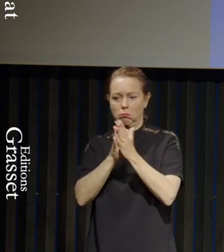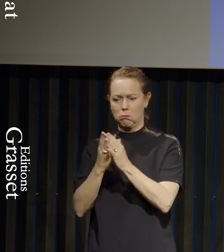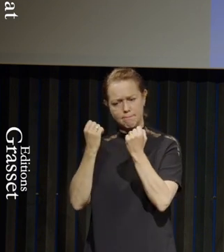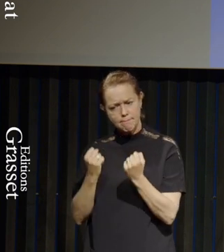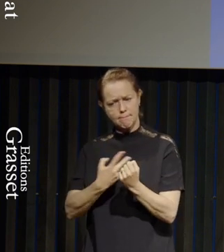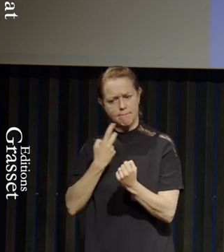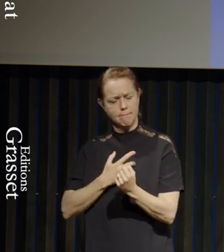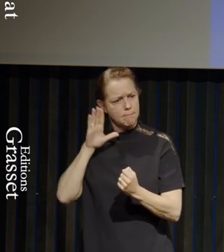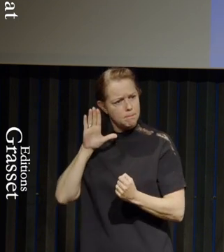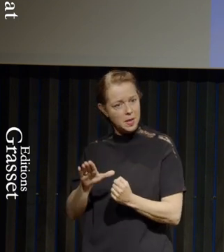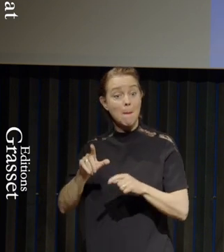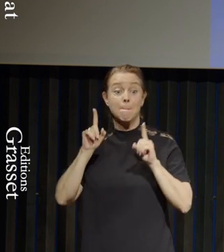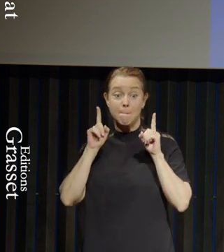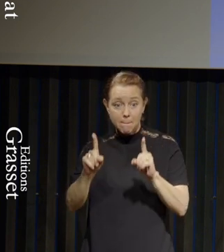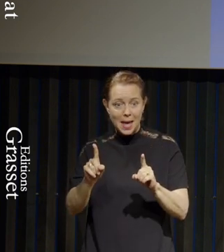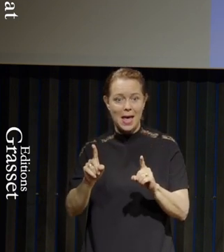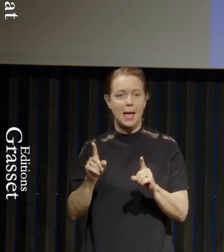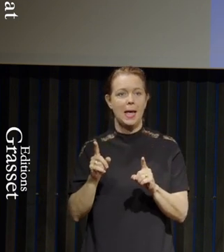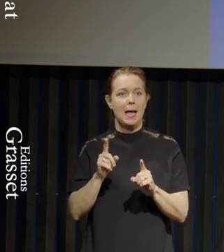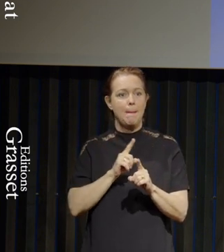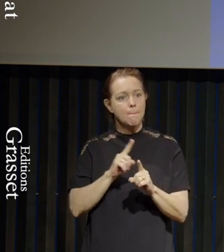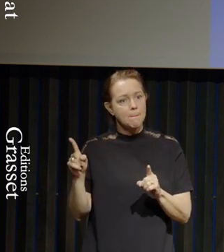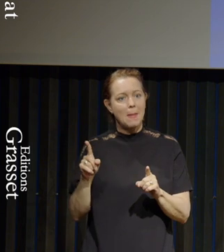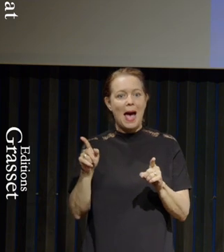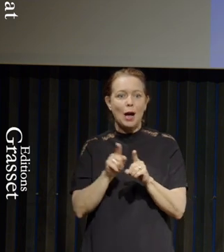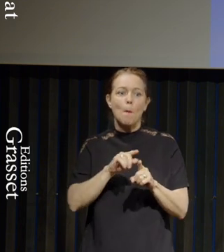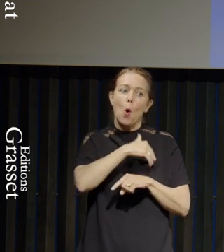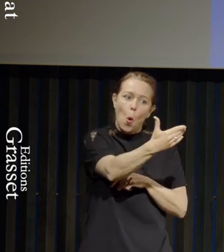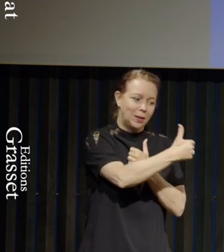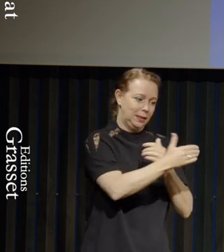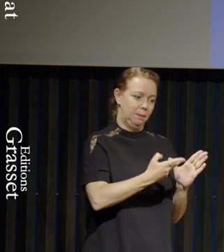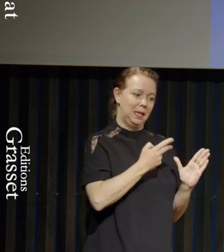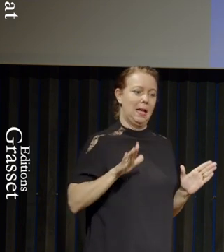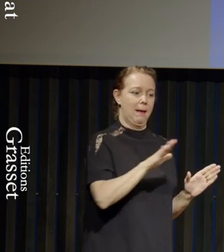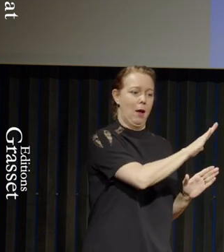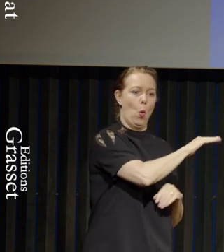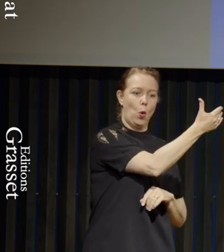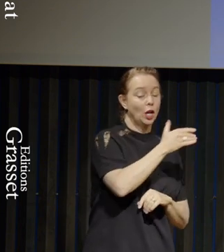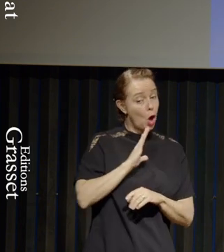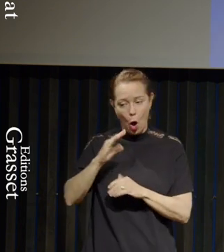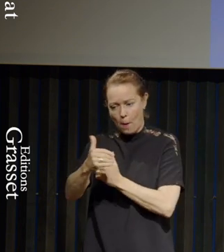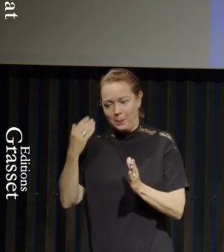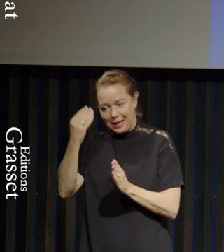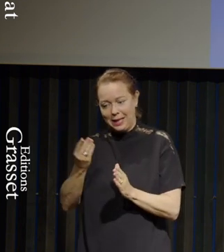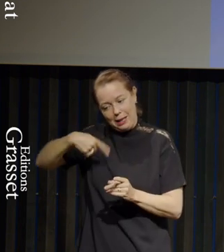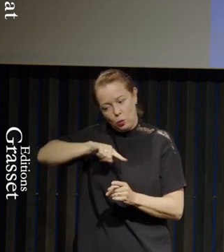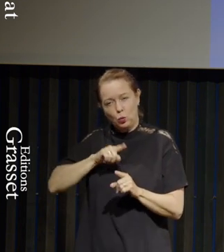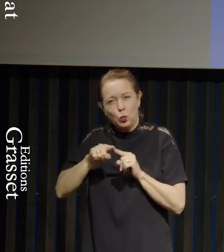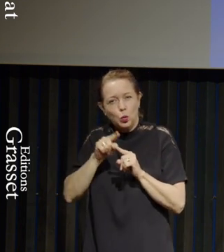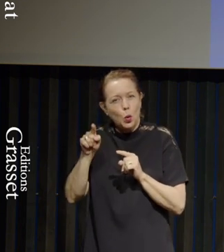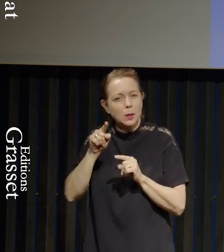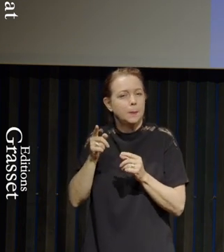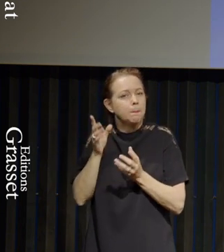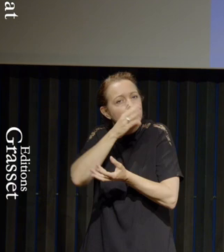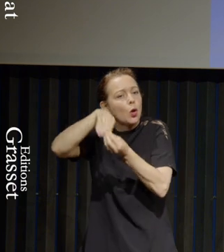médicale, mais je crois quand même que ce n'est pas une discipline médicale comme les autres. Il y a en psychiatrie quelque chose de plus,